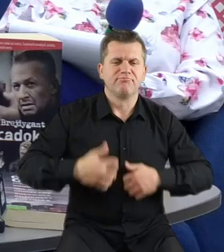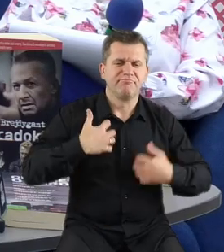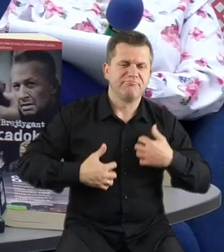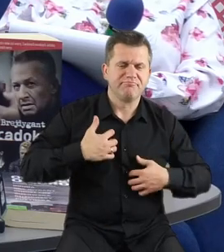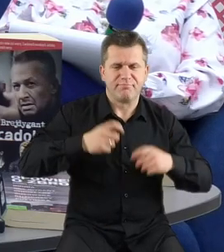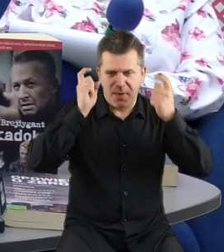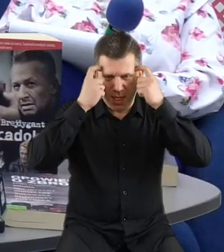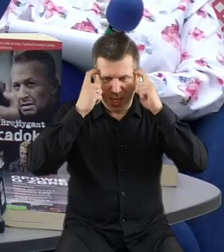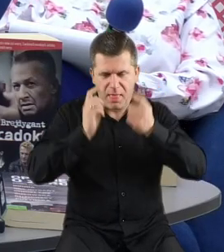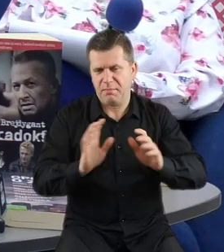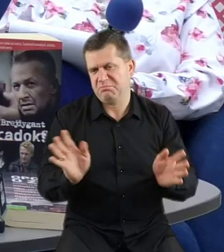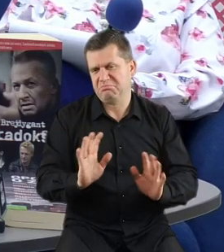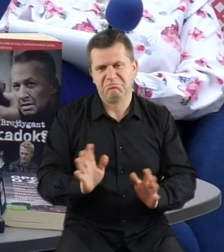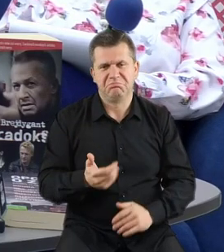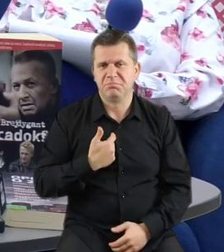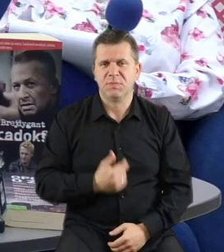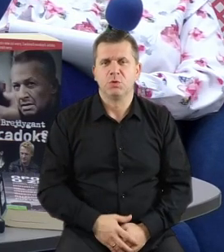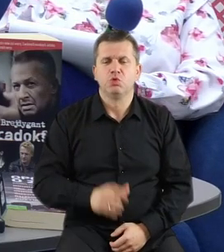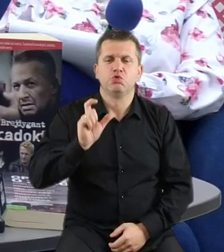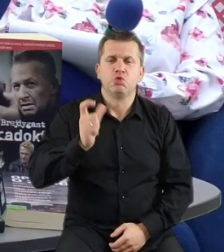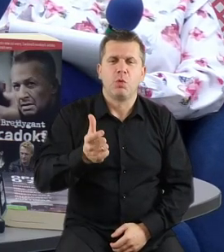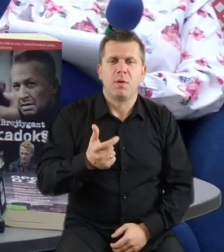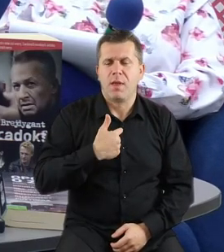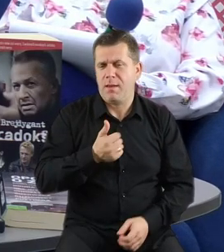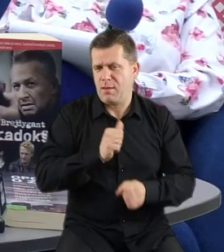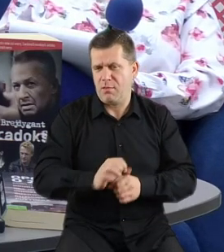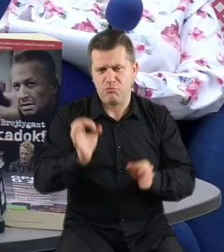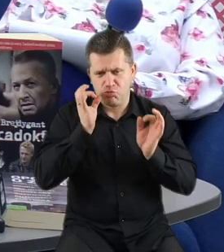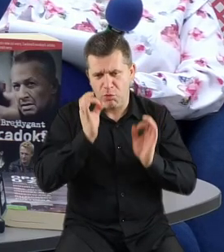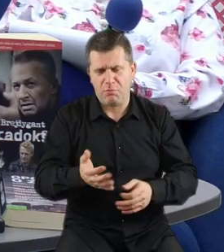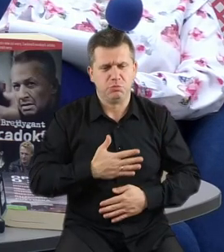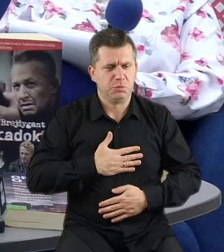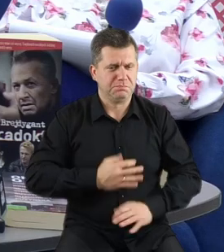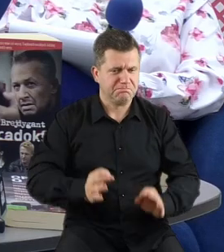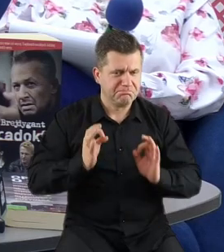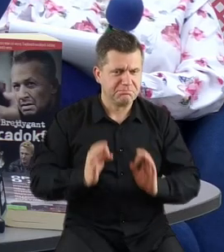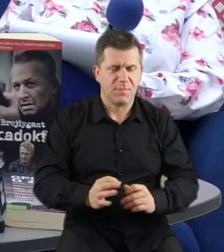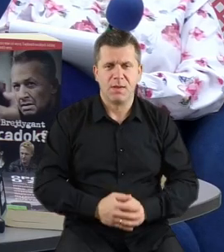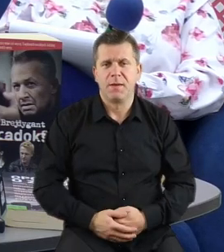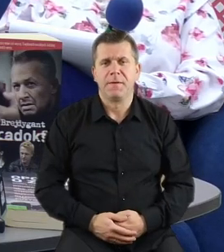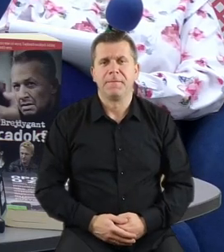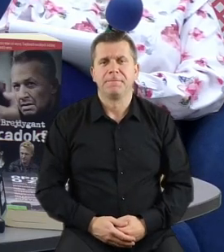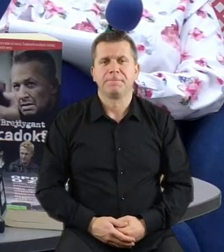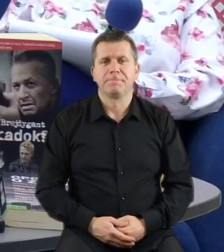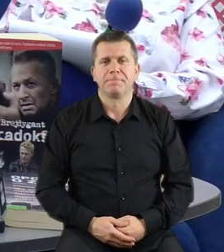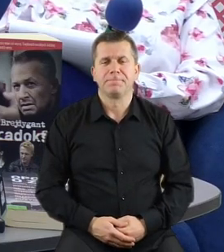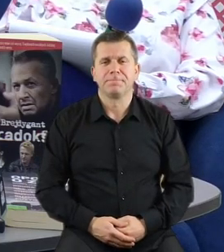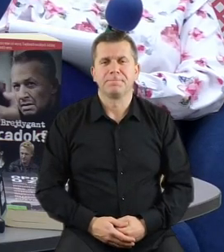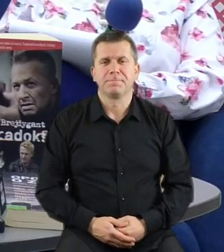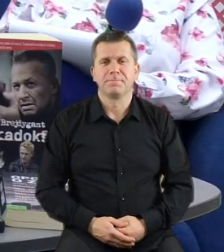frustracji wynikające z... Że coś, ja jestem dosyć spełniony, ale nie jest to jednoznaczne z tym, że